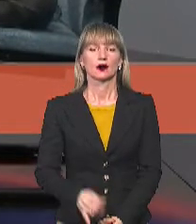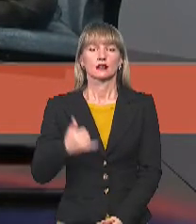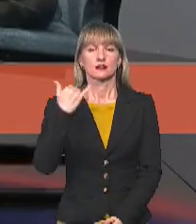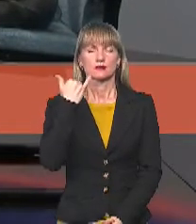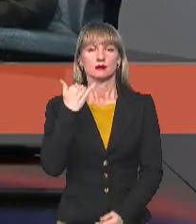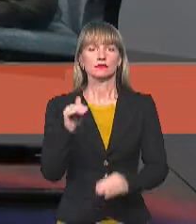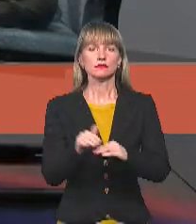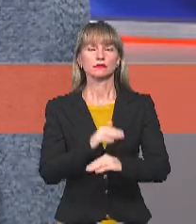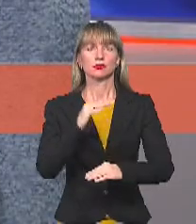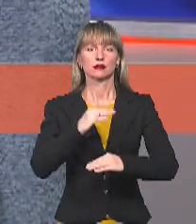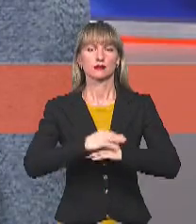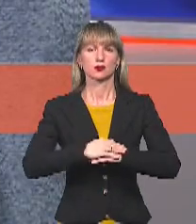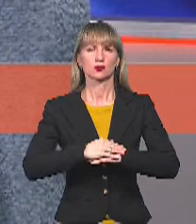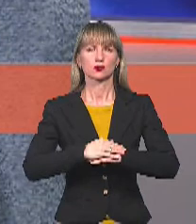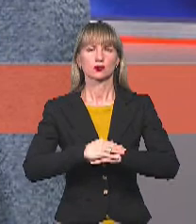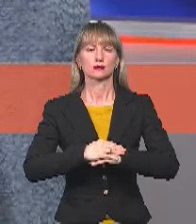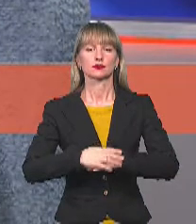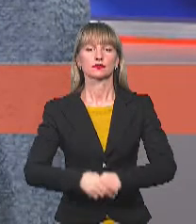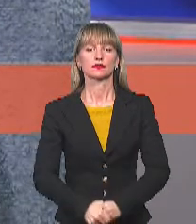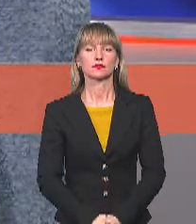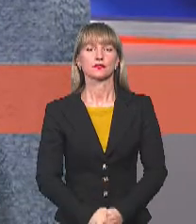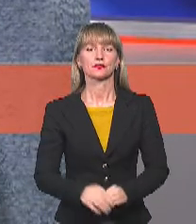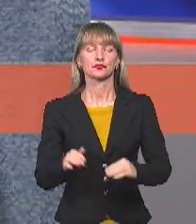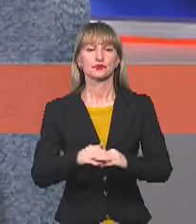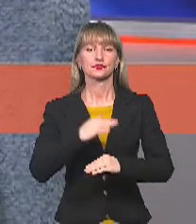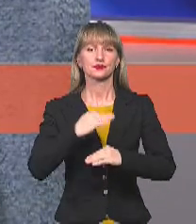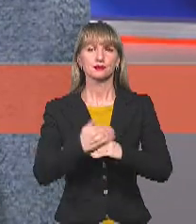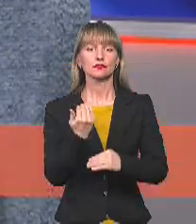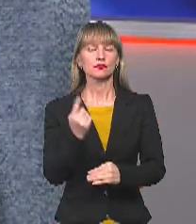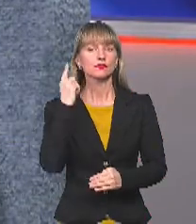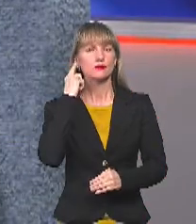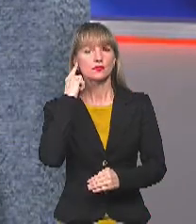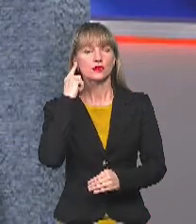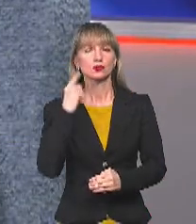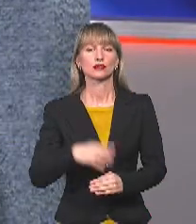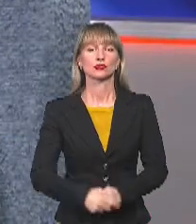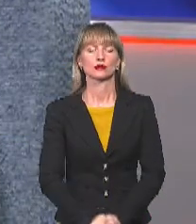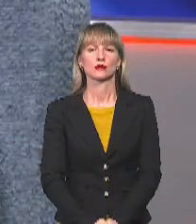дзвіночок. Добрий вечір. Добрий вечір. Ми вас чуємо. Алло. Добрий